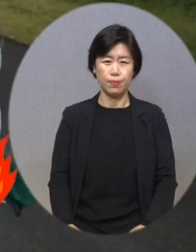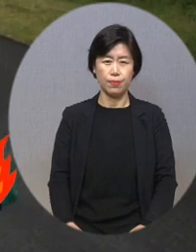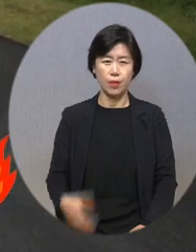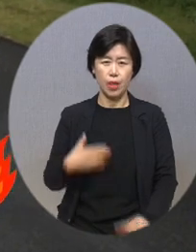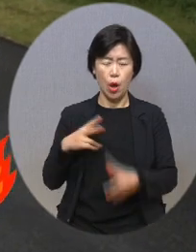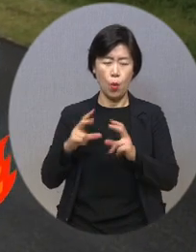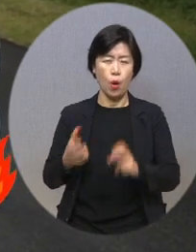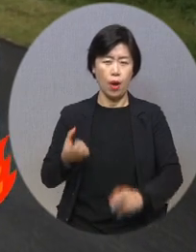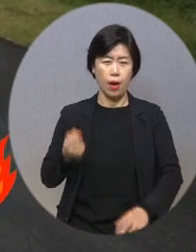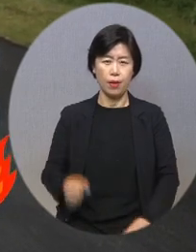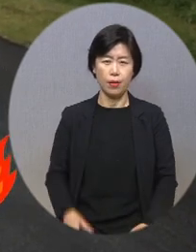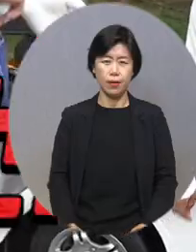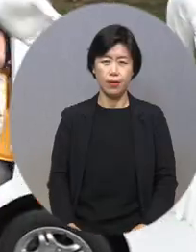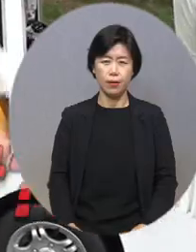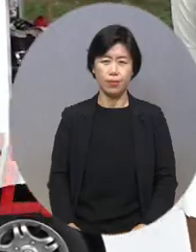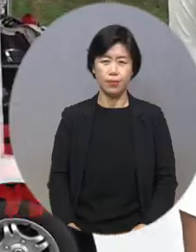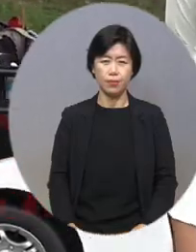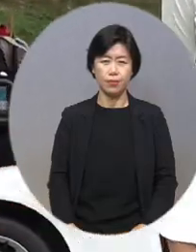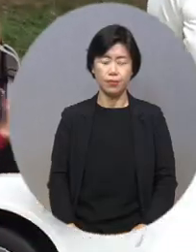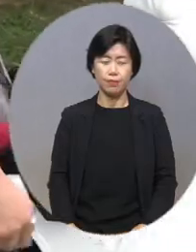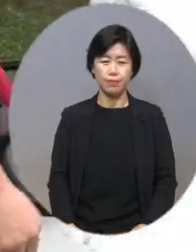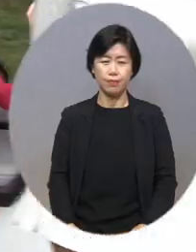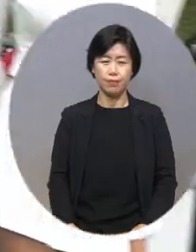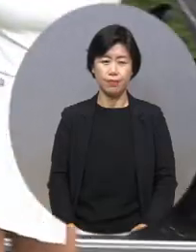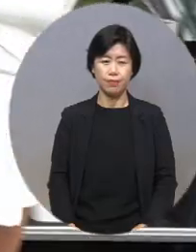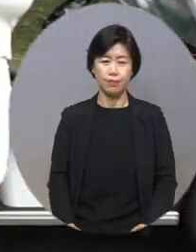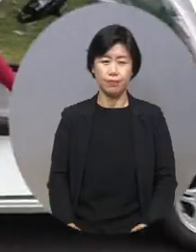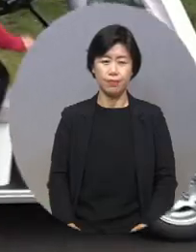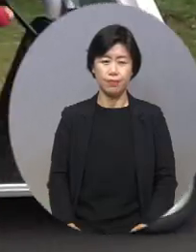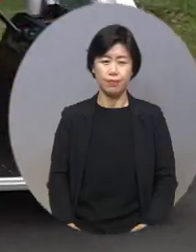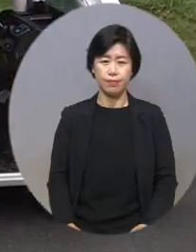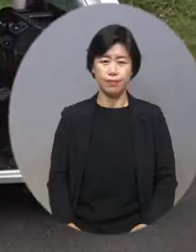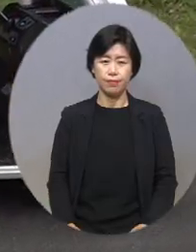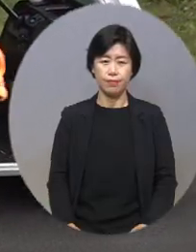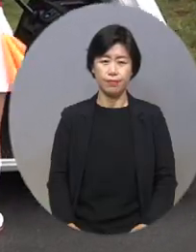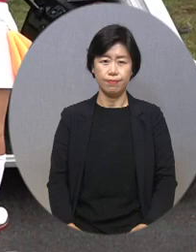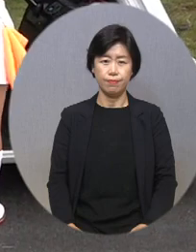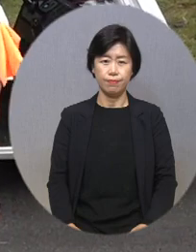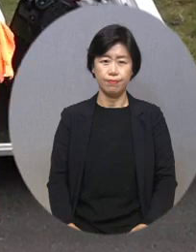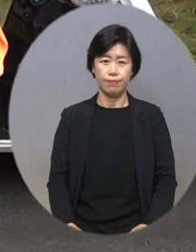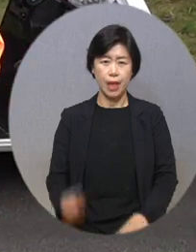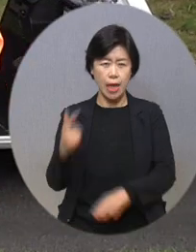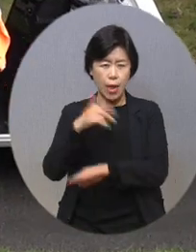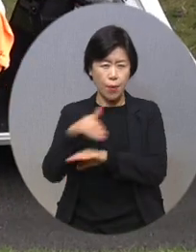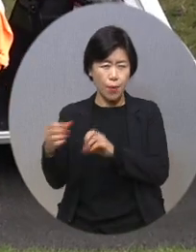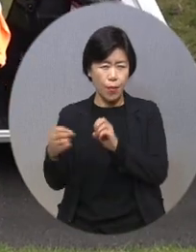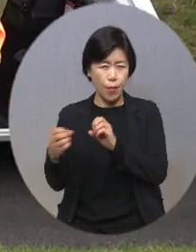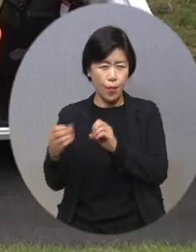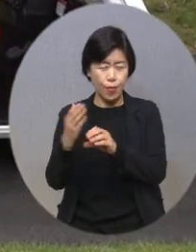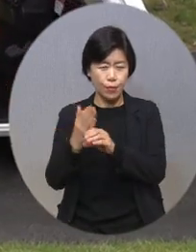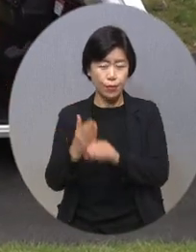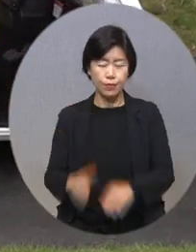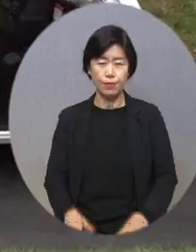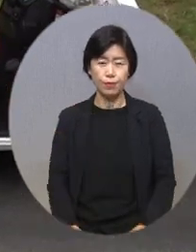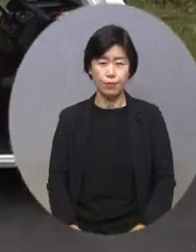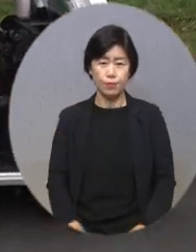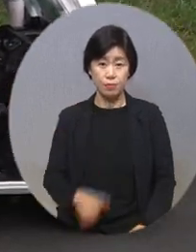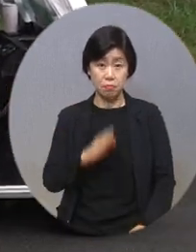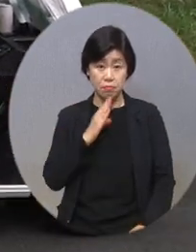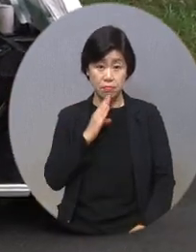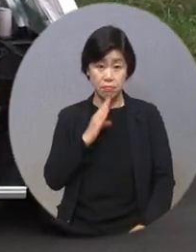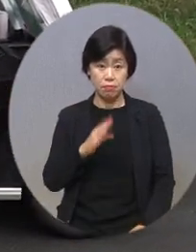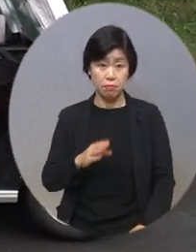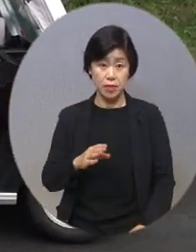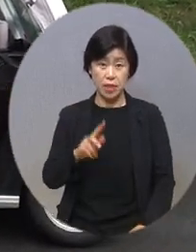내가 이건 올릴 거야. 아 그래 올려줘 그러면. 올려줘. 진짜? 파이팅 하자. 진짜 예능 안 하고? 예능 안 해